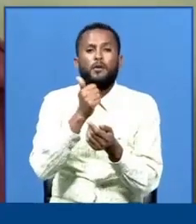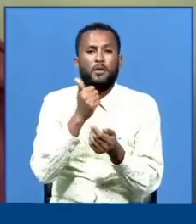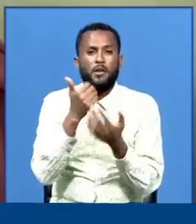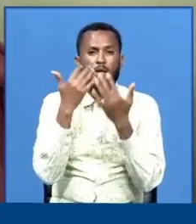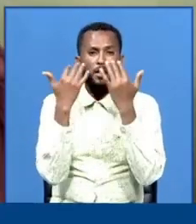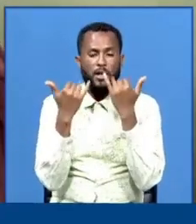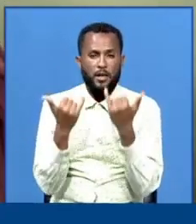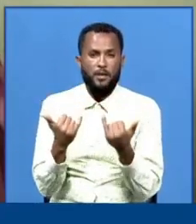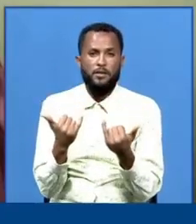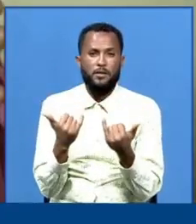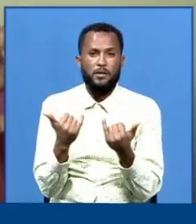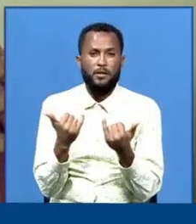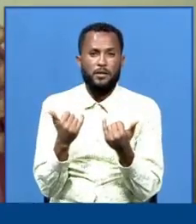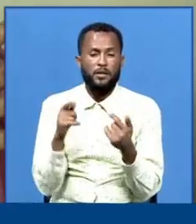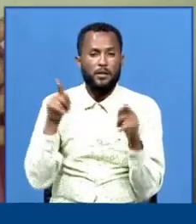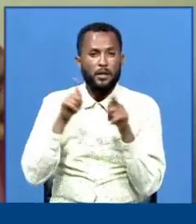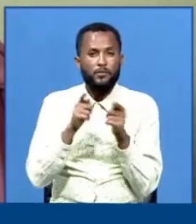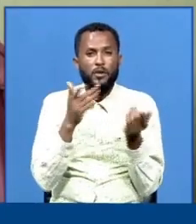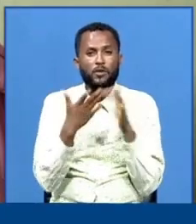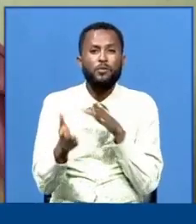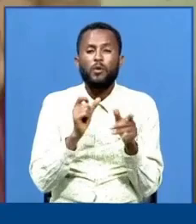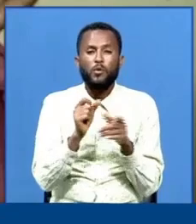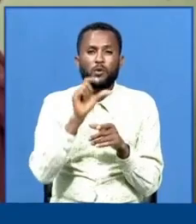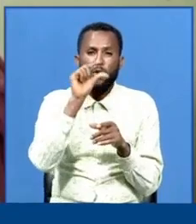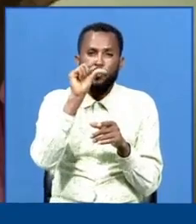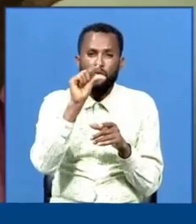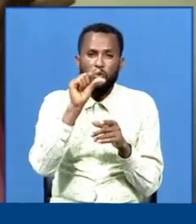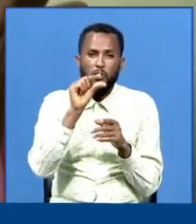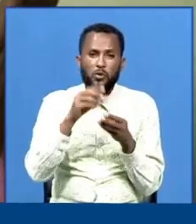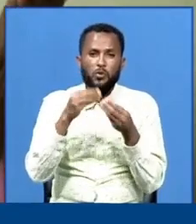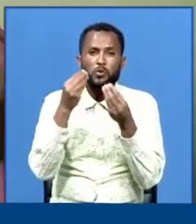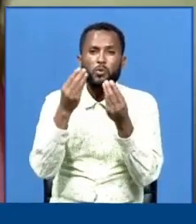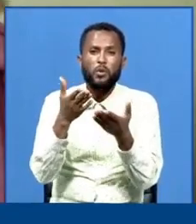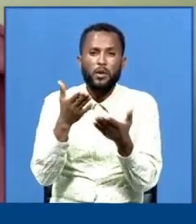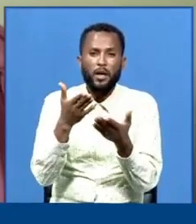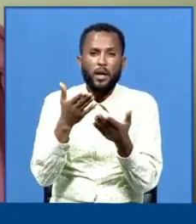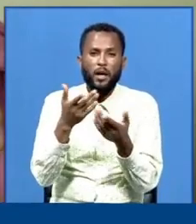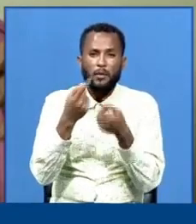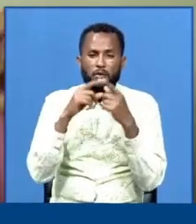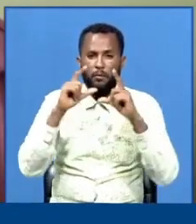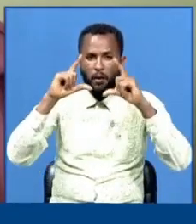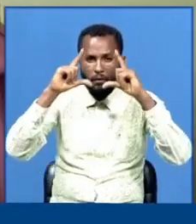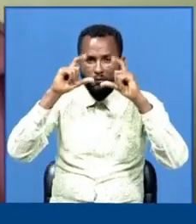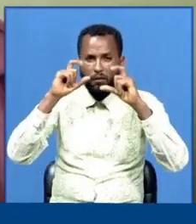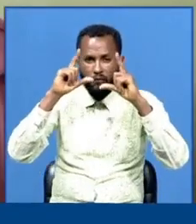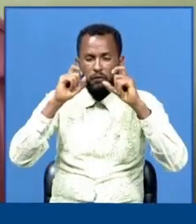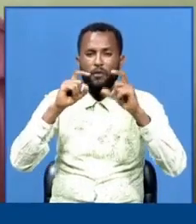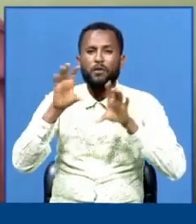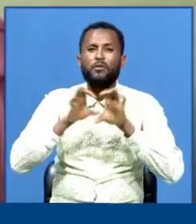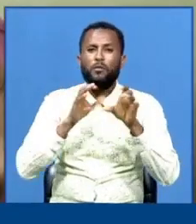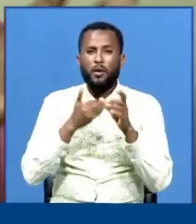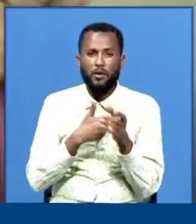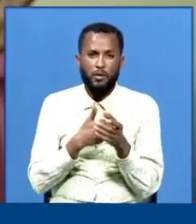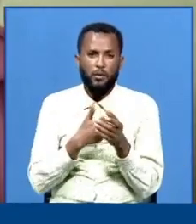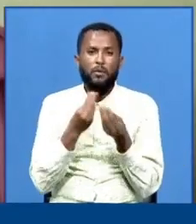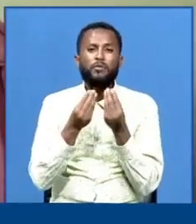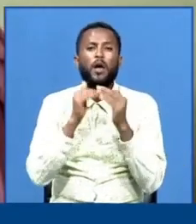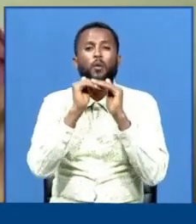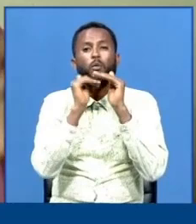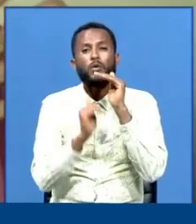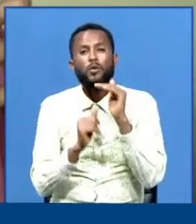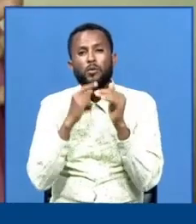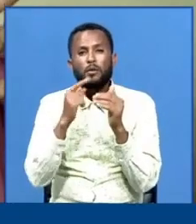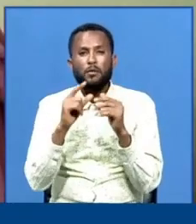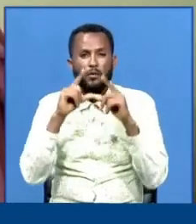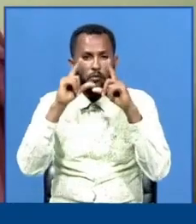ሕዚ በቃ ከም ደይንመውት ስኢሉ ንእሽተይ ድርቢ ኢልና ካላቶም እንጆ መፅኦም ፎቶ የልዕልና ኣለዉ እንታይ ጎዲልኩም ኢልና ኣሎ